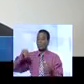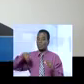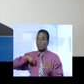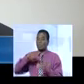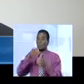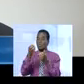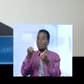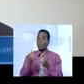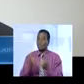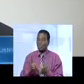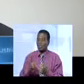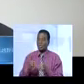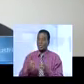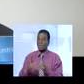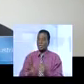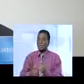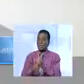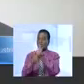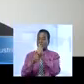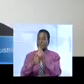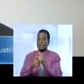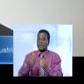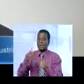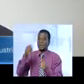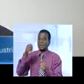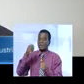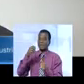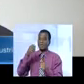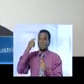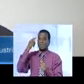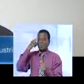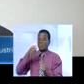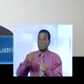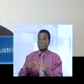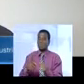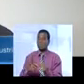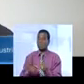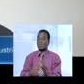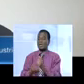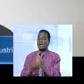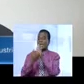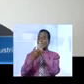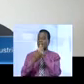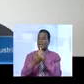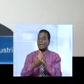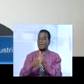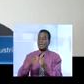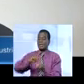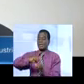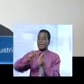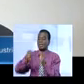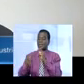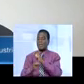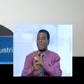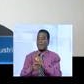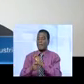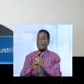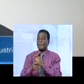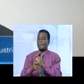parce que dans le cadre du projet d'appui à la réforme de l'INPHB